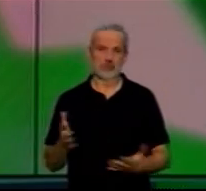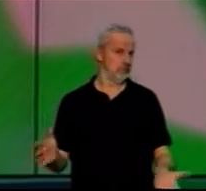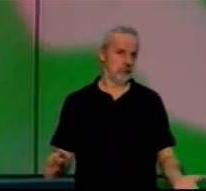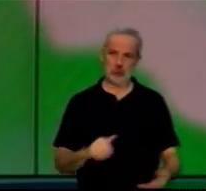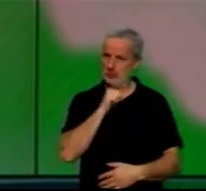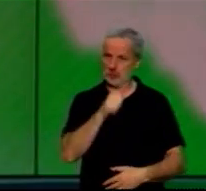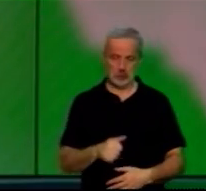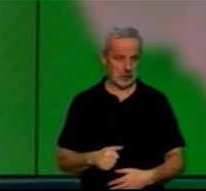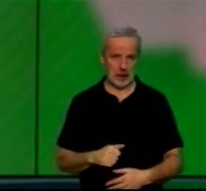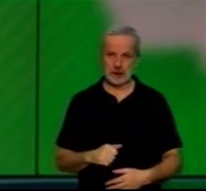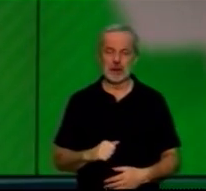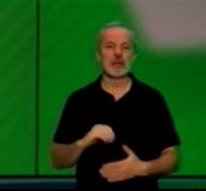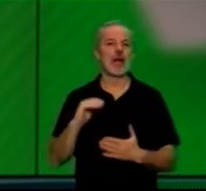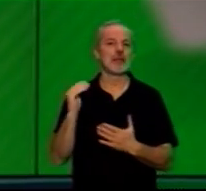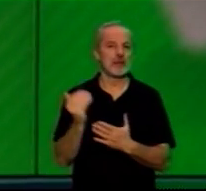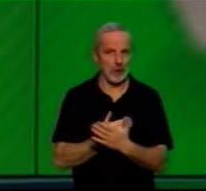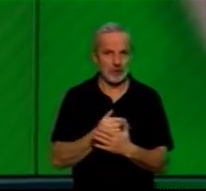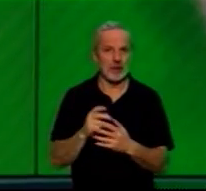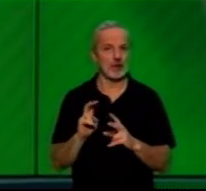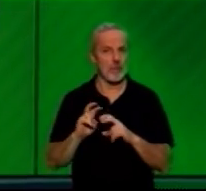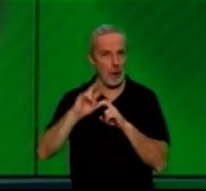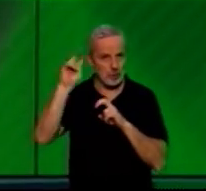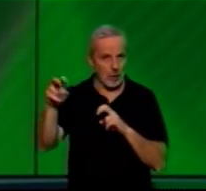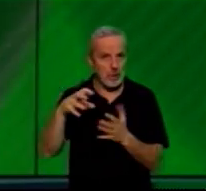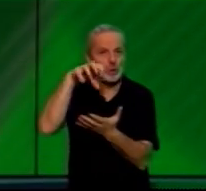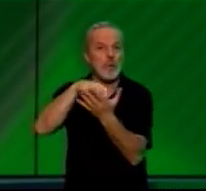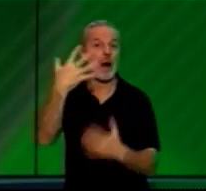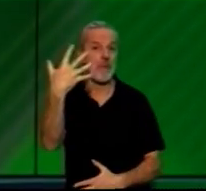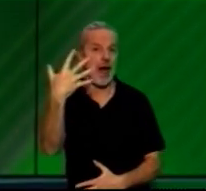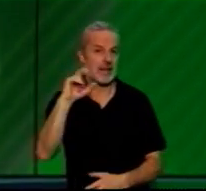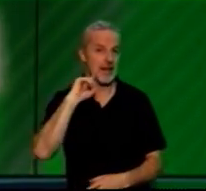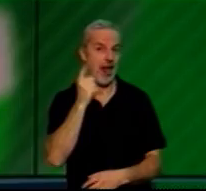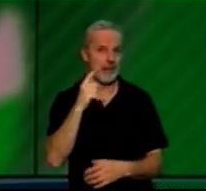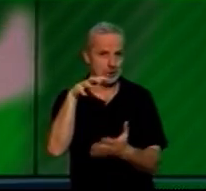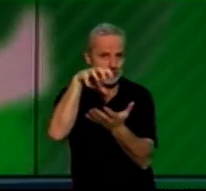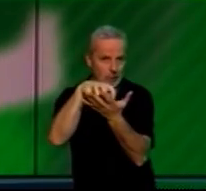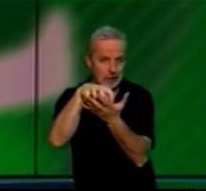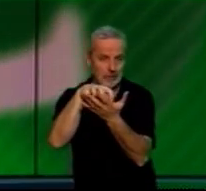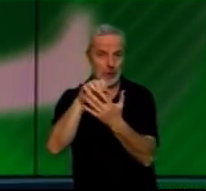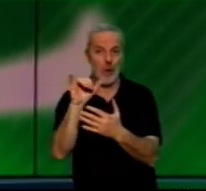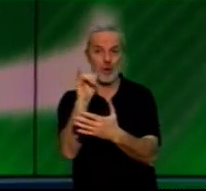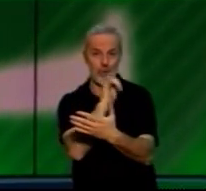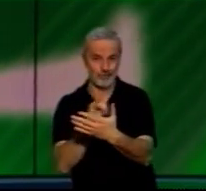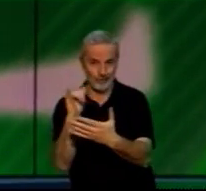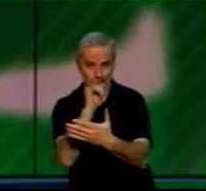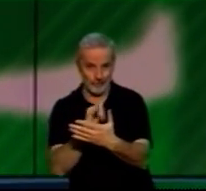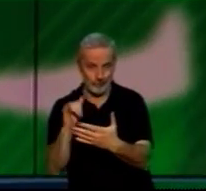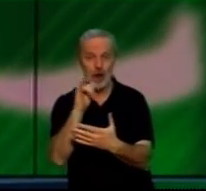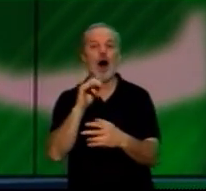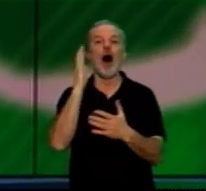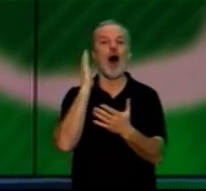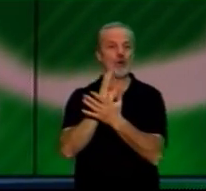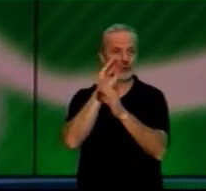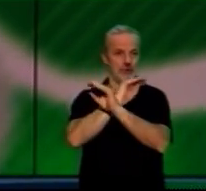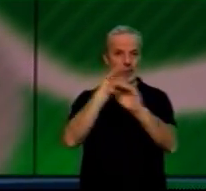jsem vlastně potom už mezi pěti nejlepšíma, tak jsem si říkal, ty brděl, co se děje, a potom šlo na samotné vyhlášení a